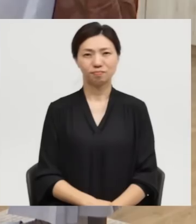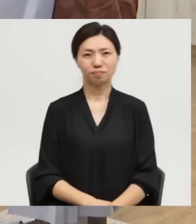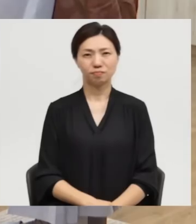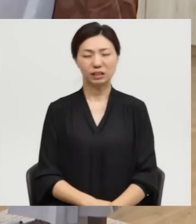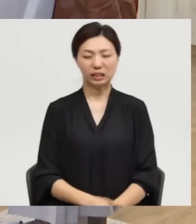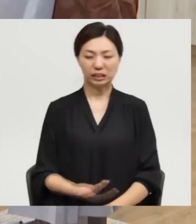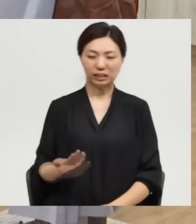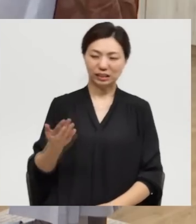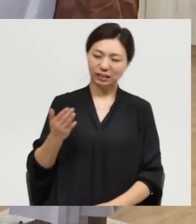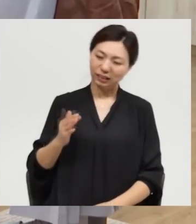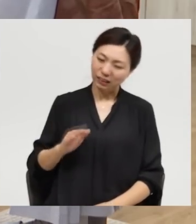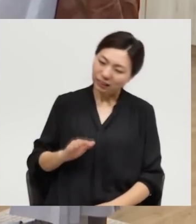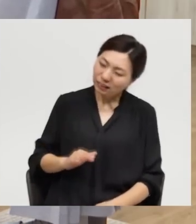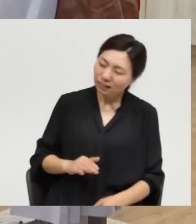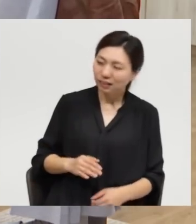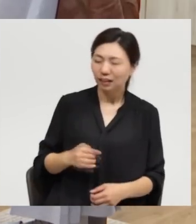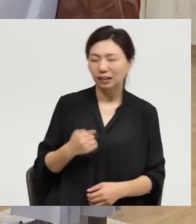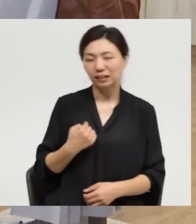그게